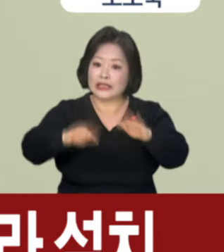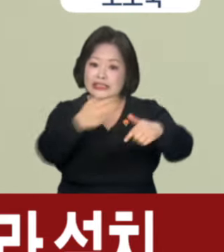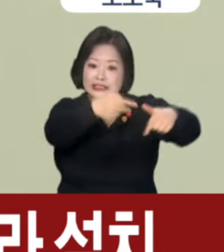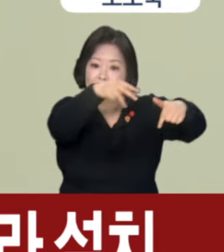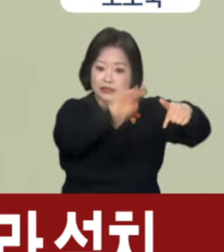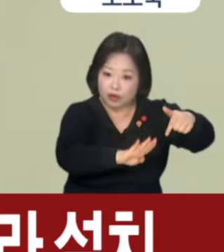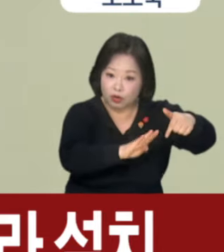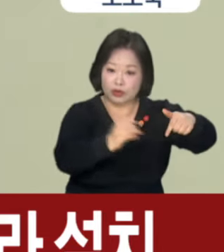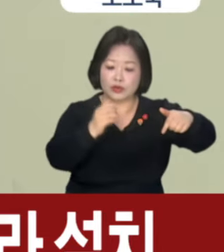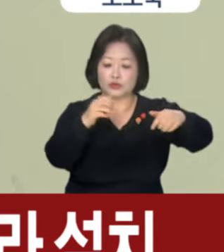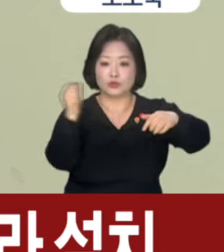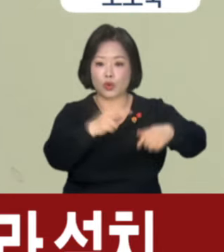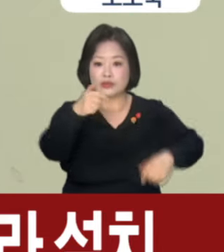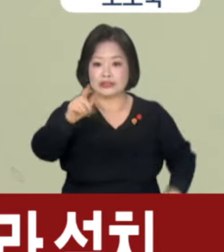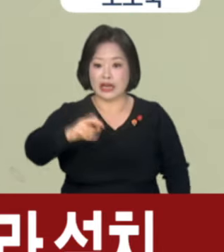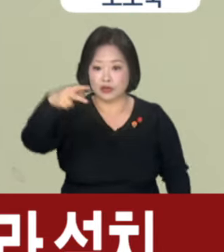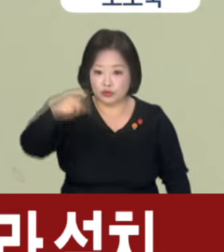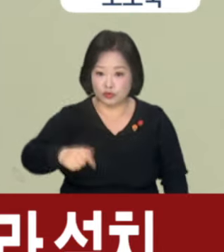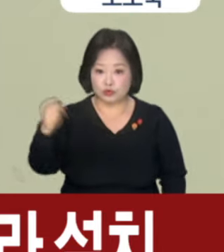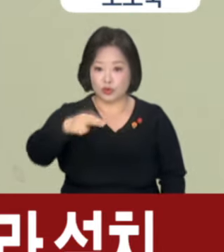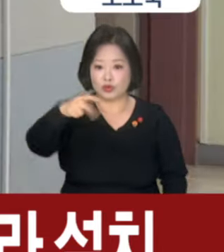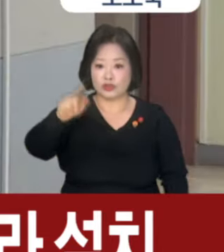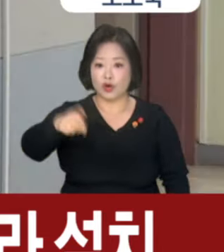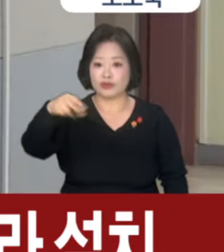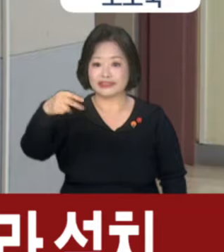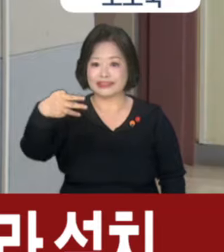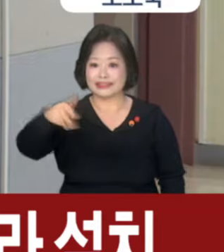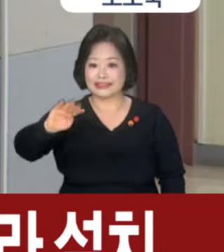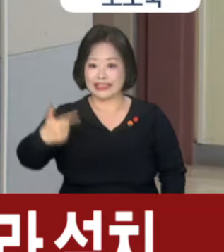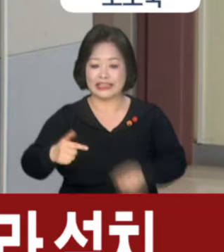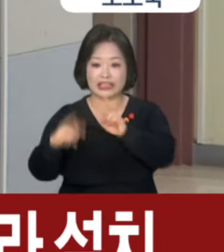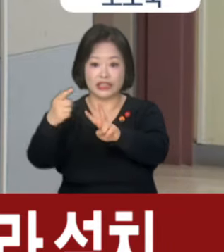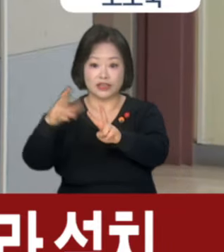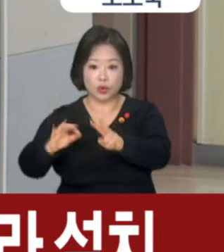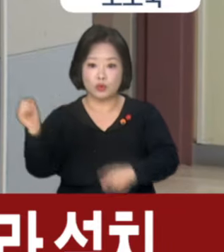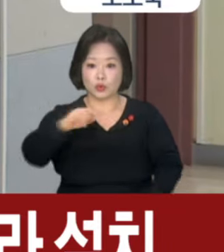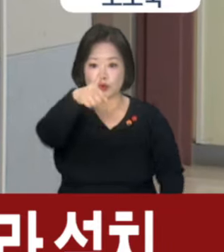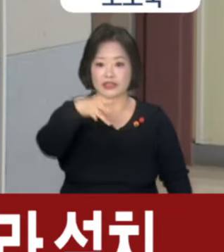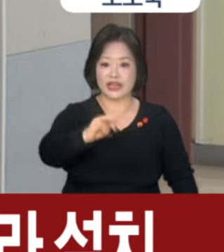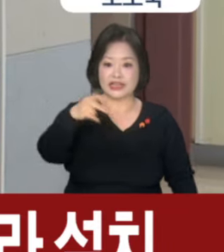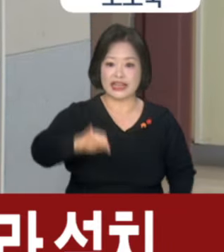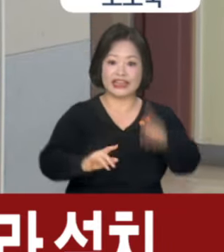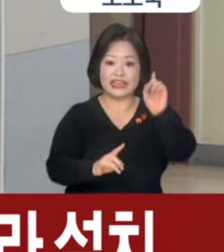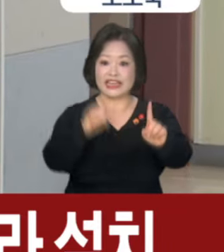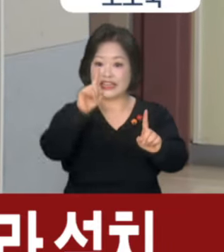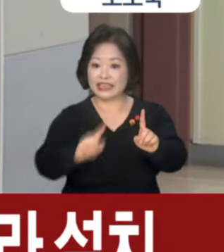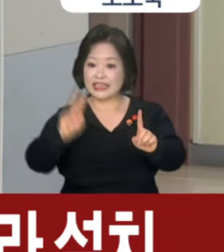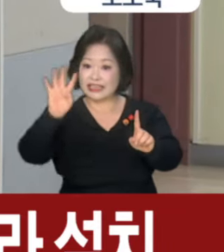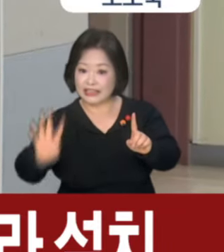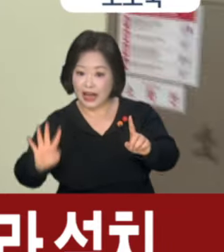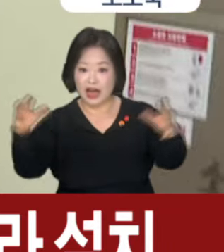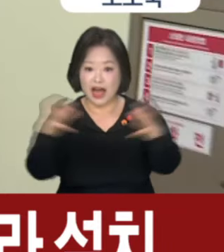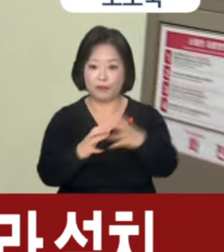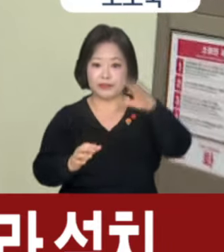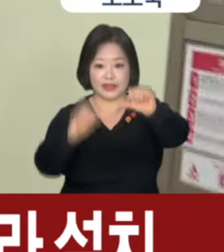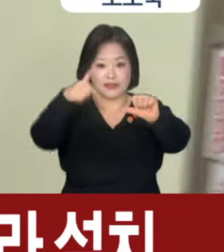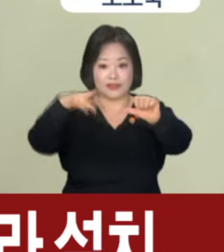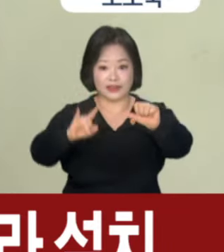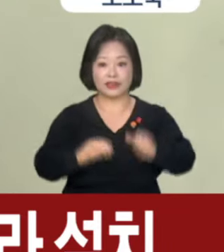인천 남동구 장수 서창동과 서창 2동, 계양구 계산 1동과 2동, 4동 등 총